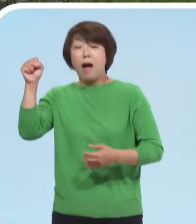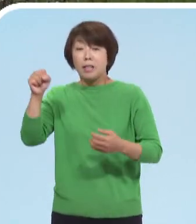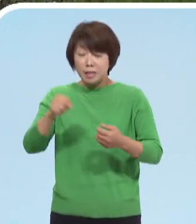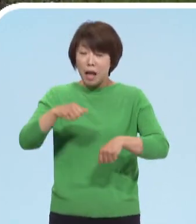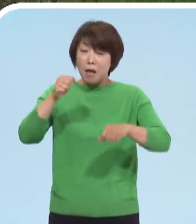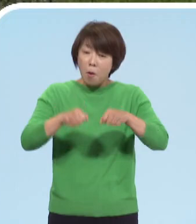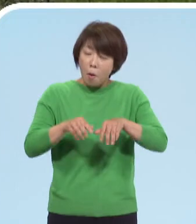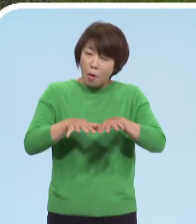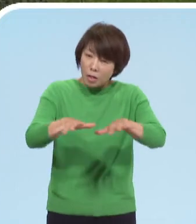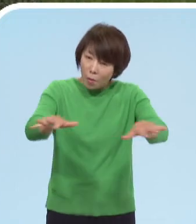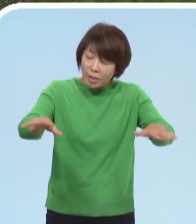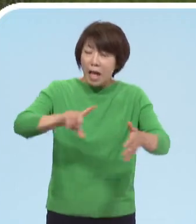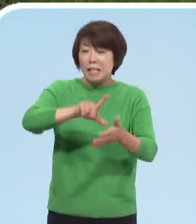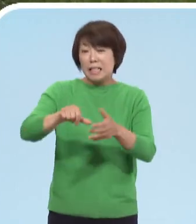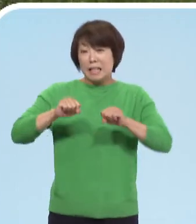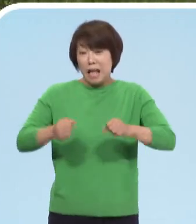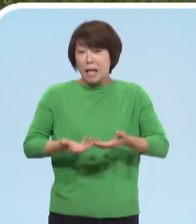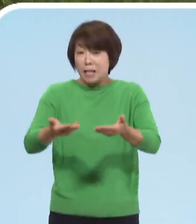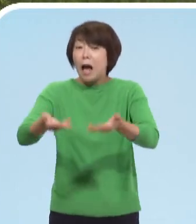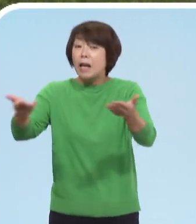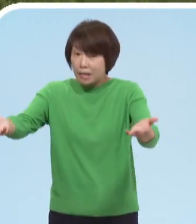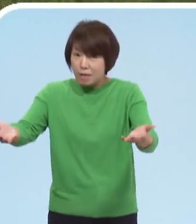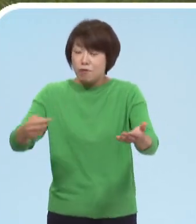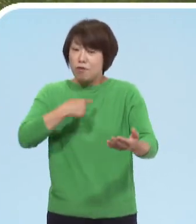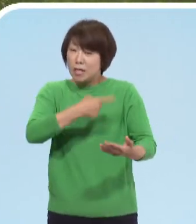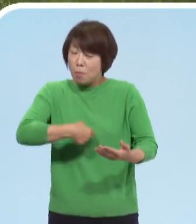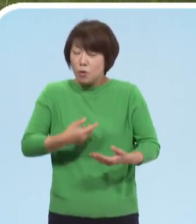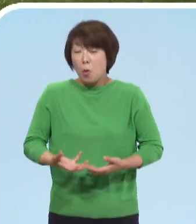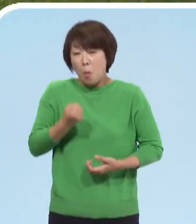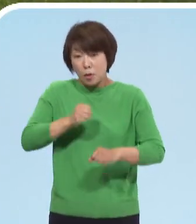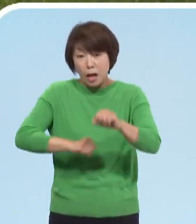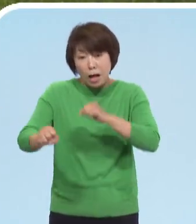ティールパンの音色で地域を元気にという